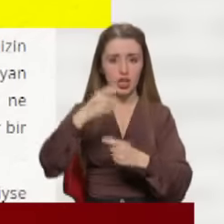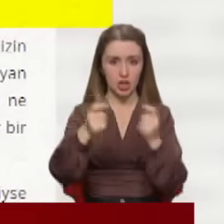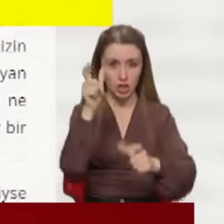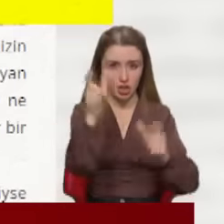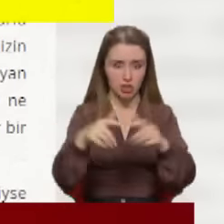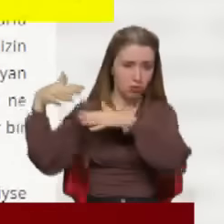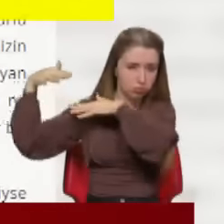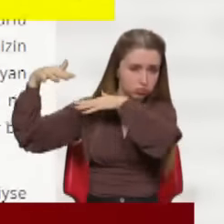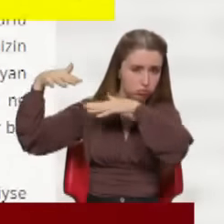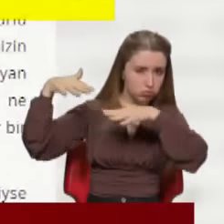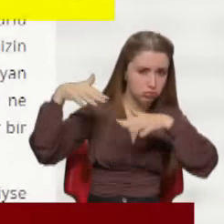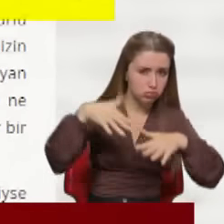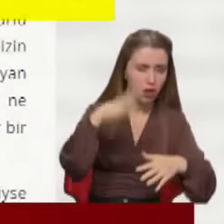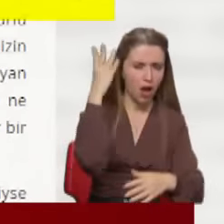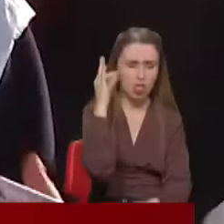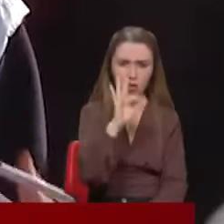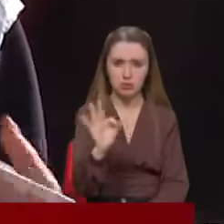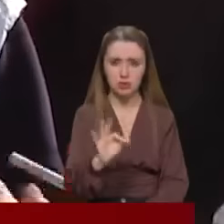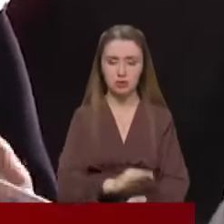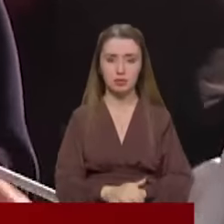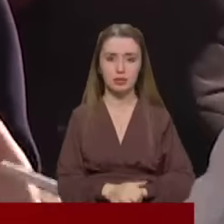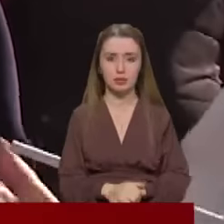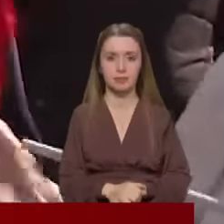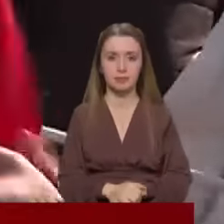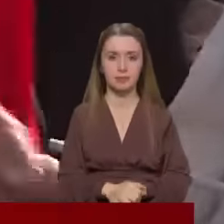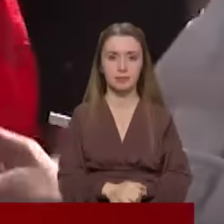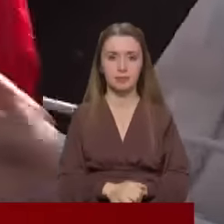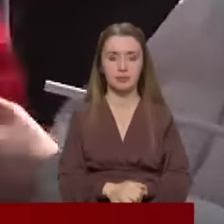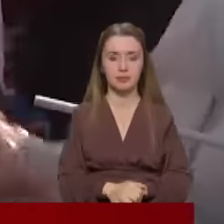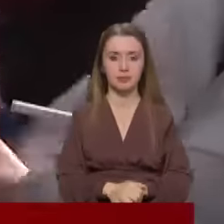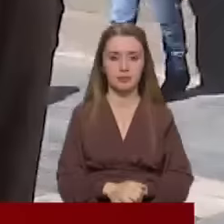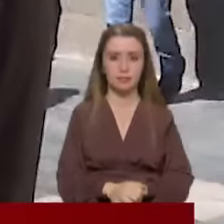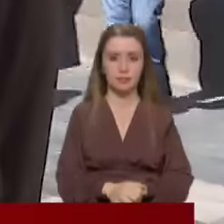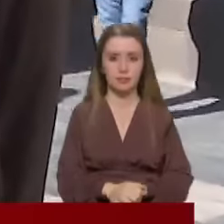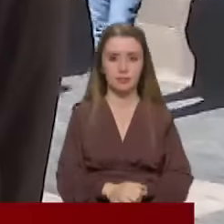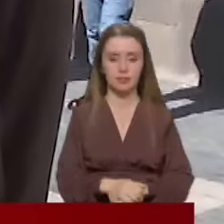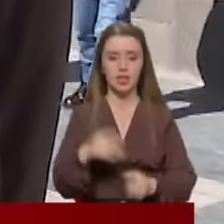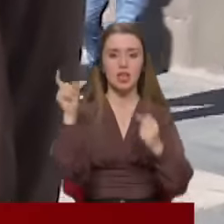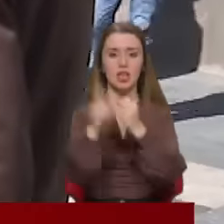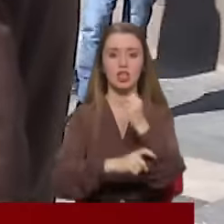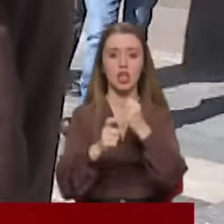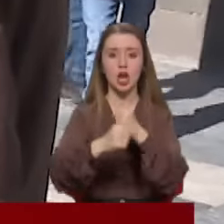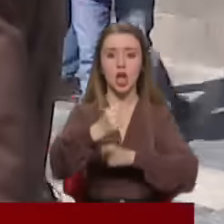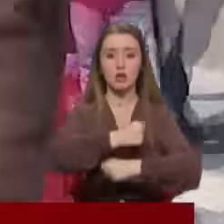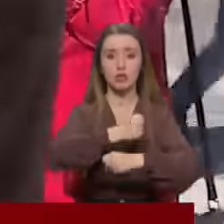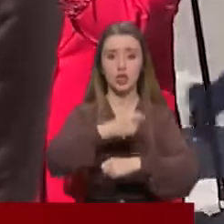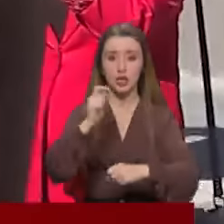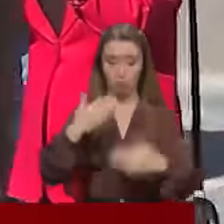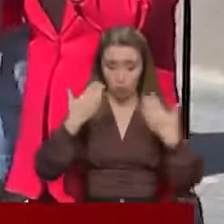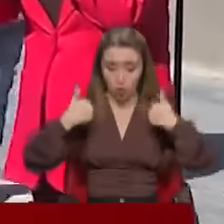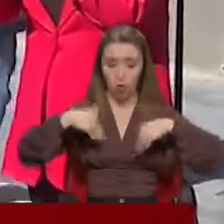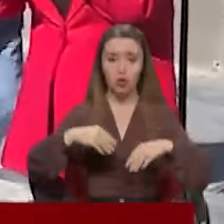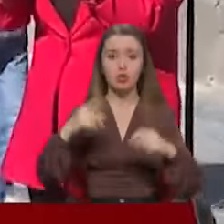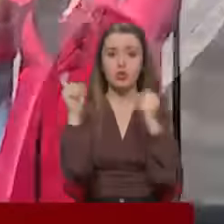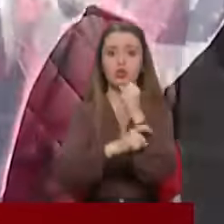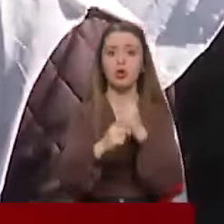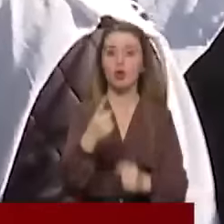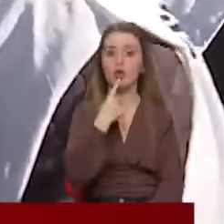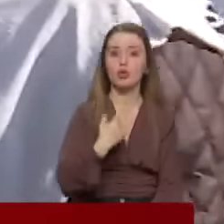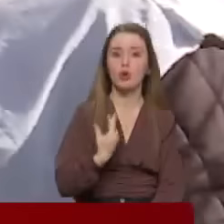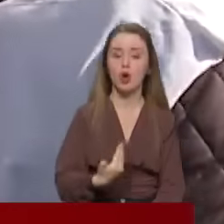indirme çabaları ne anlama gelmektedir? Terörle mücadele eden insanları teröristlikle itham